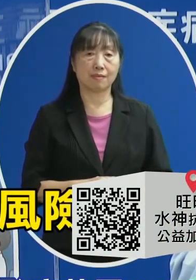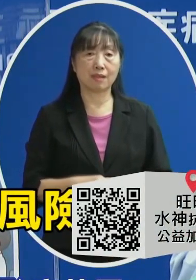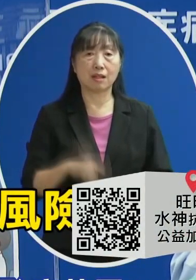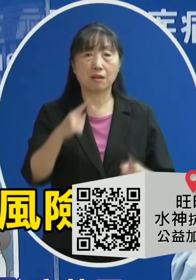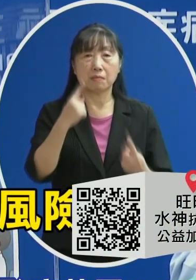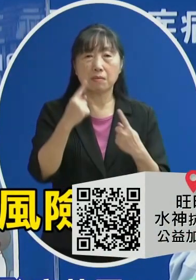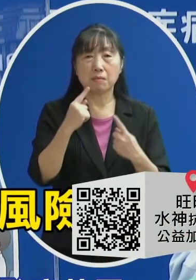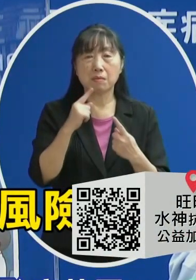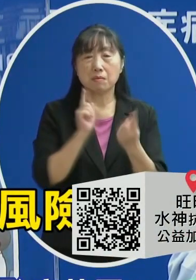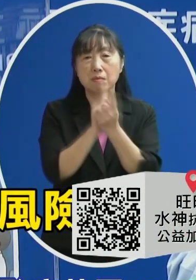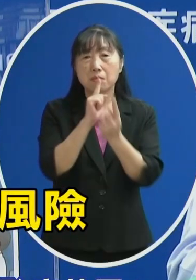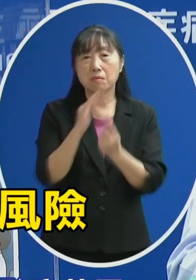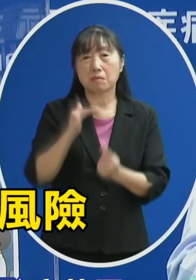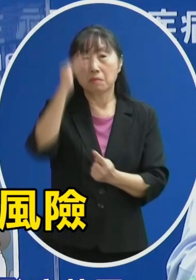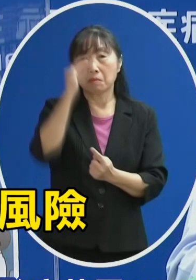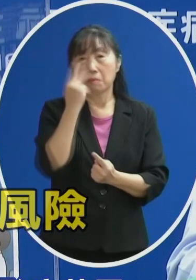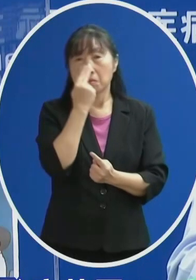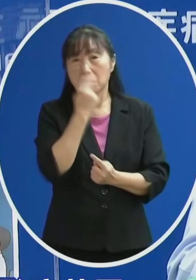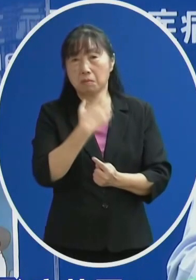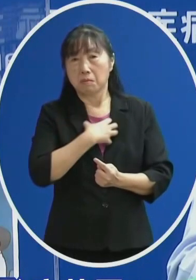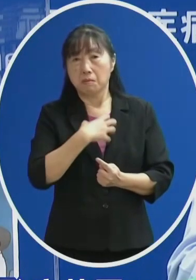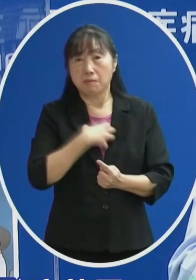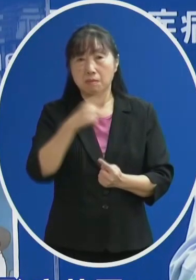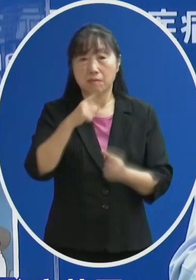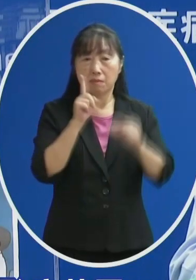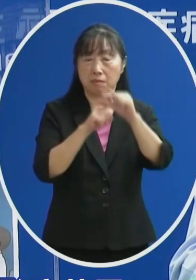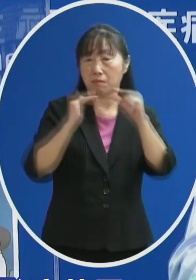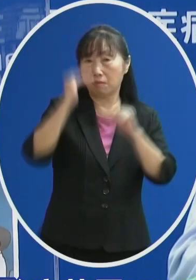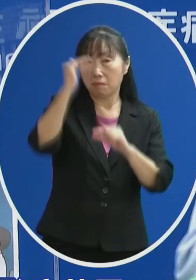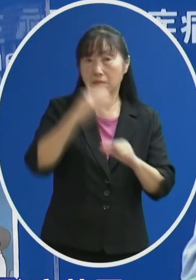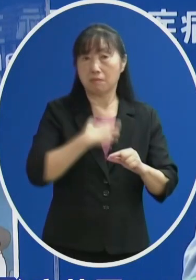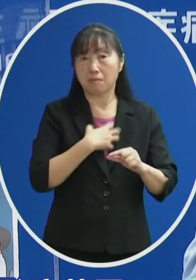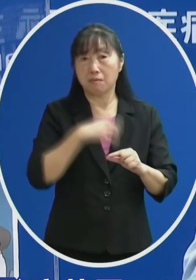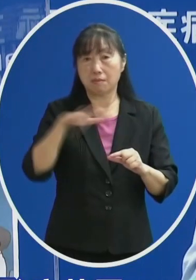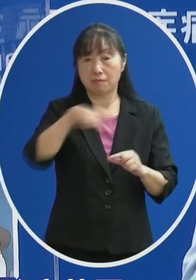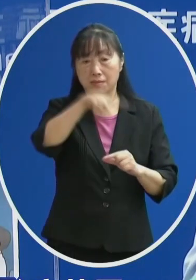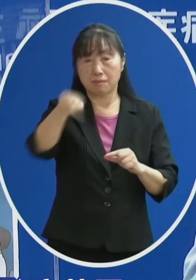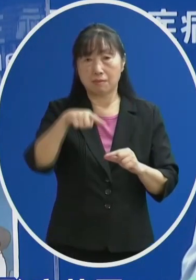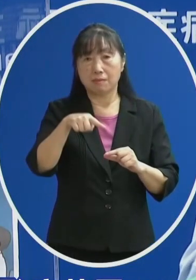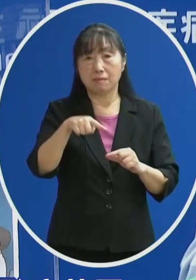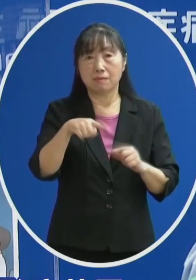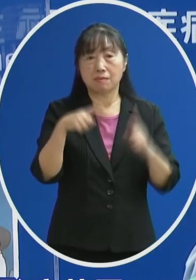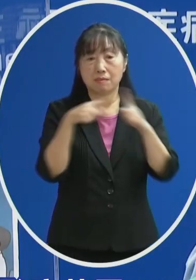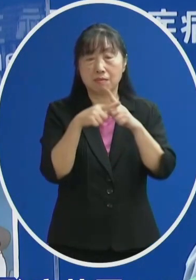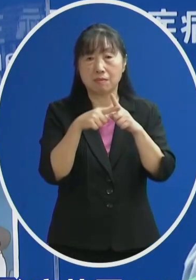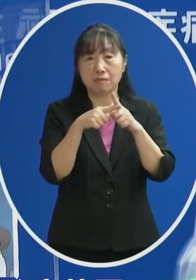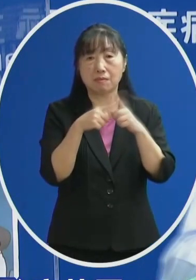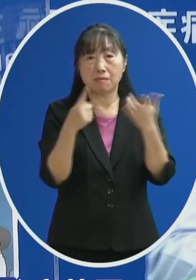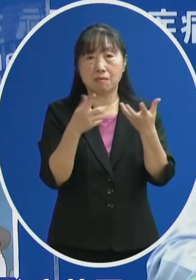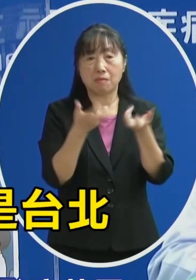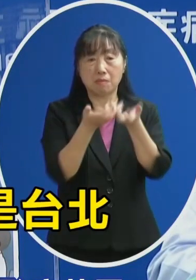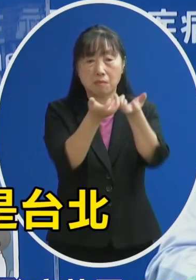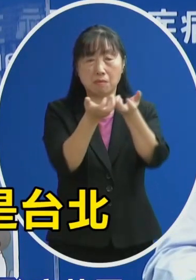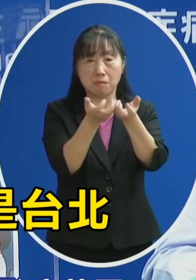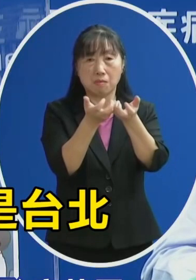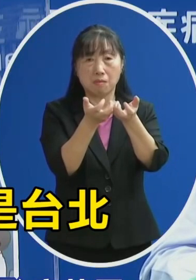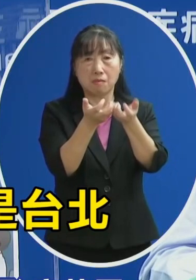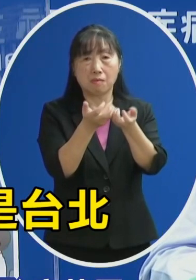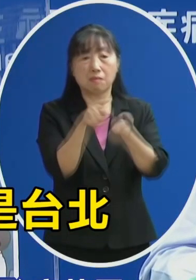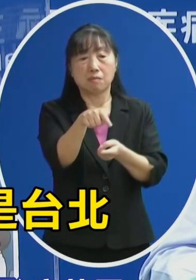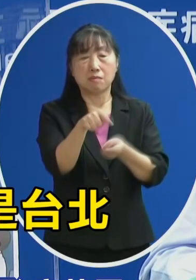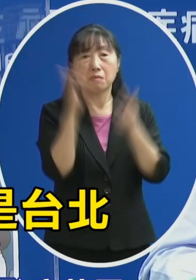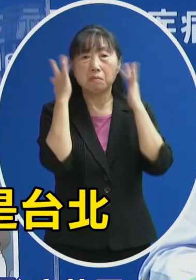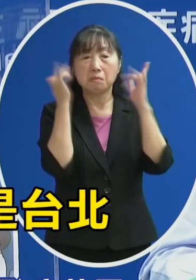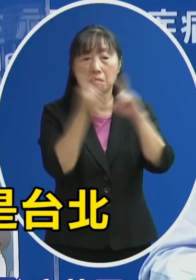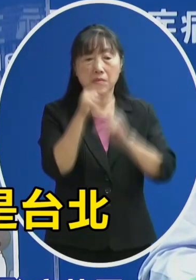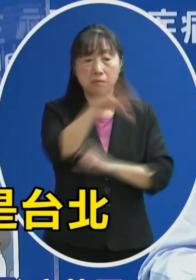高风险哈跟中高风险哈，这个哈这个热区，我们常讲这几个区域，那现在被我